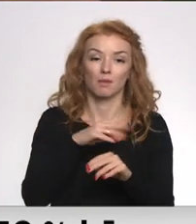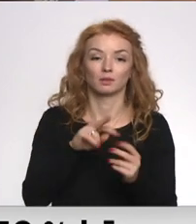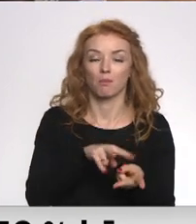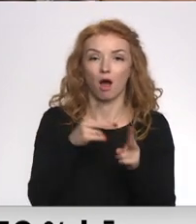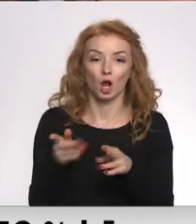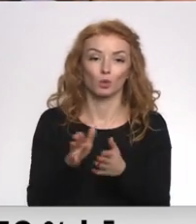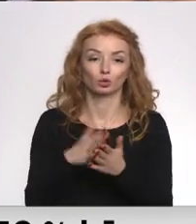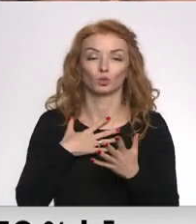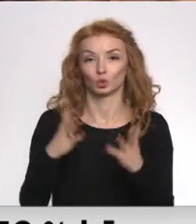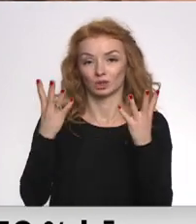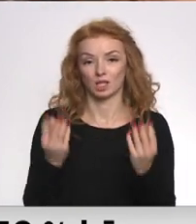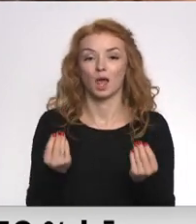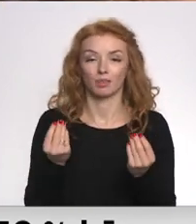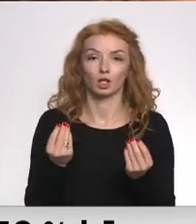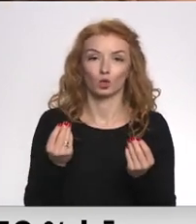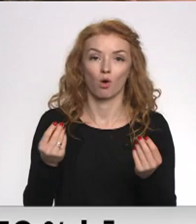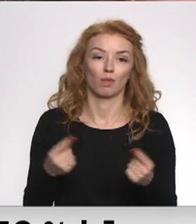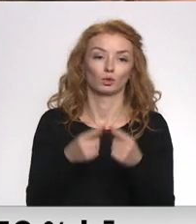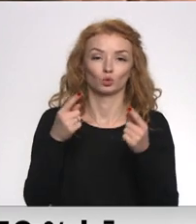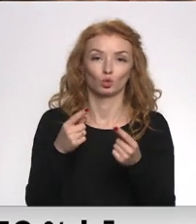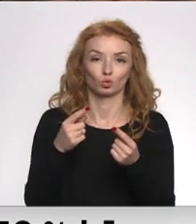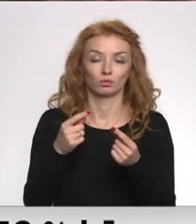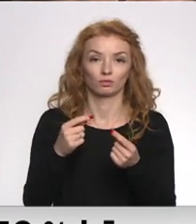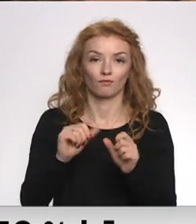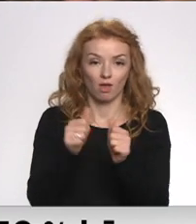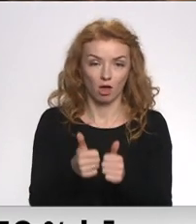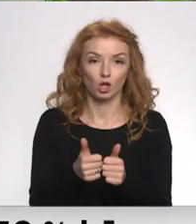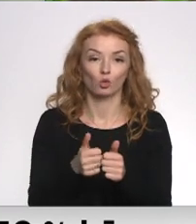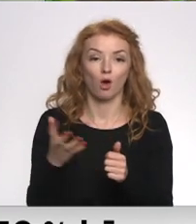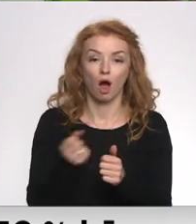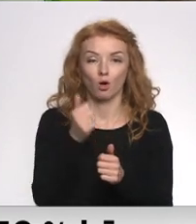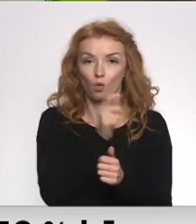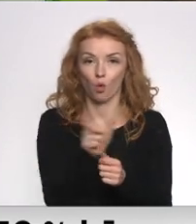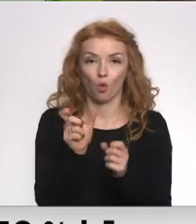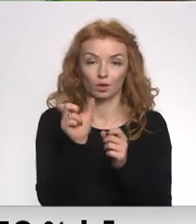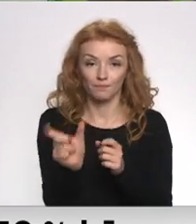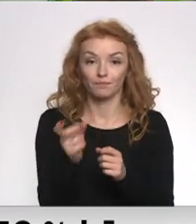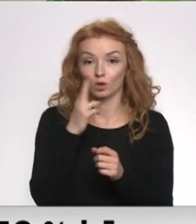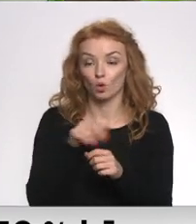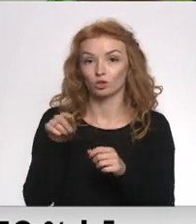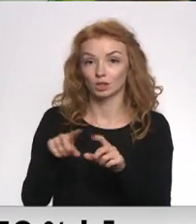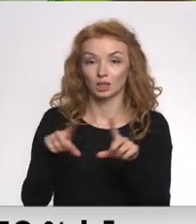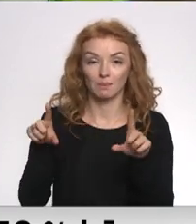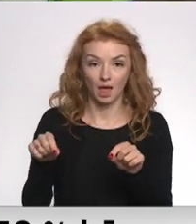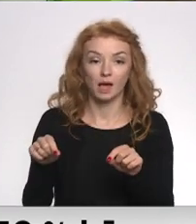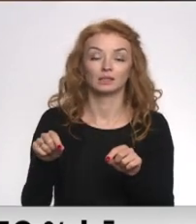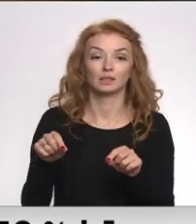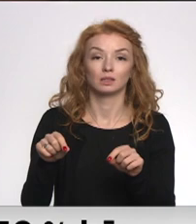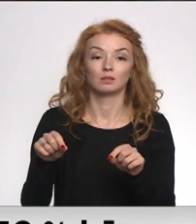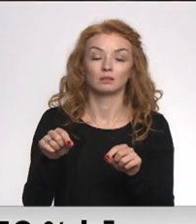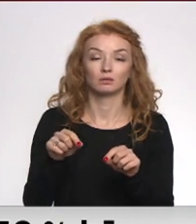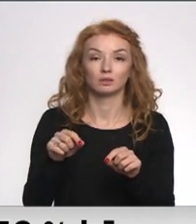uz mūsdienīgu modernu risinājumu ar QR kodiem. No Rīgas valsts trešās ģimnāzijas 750